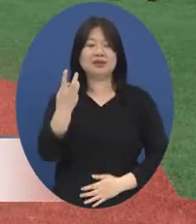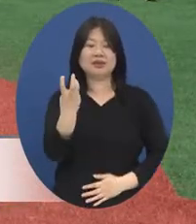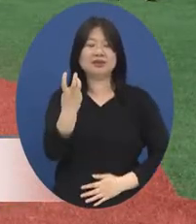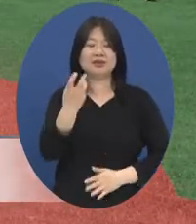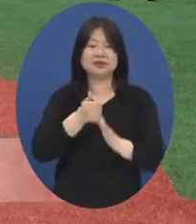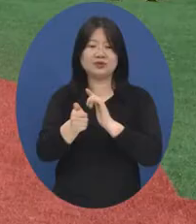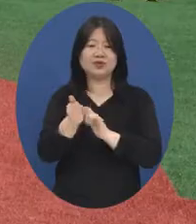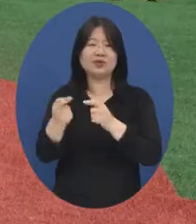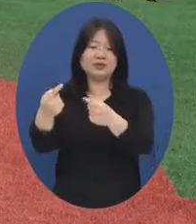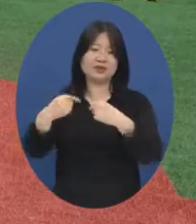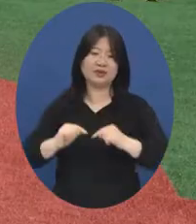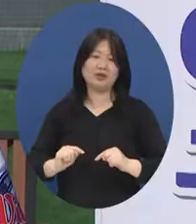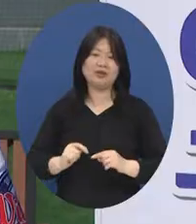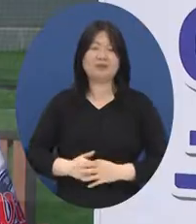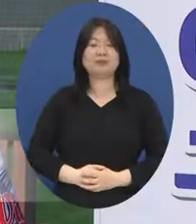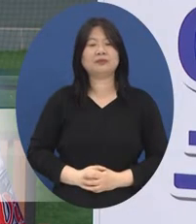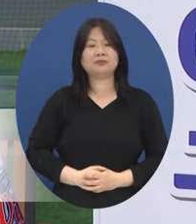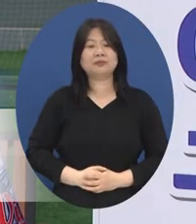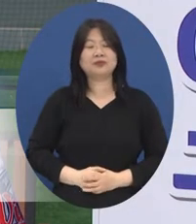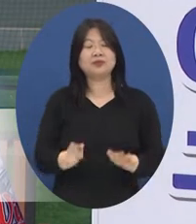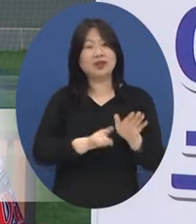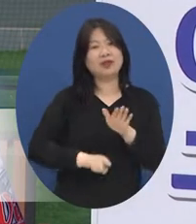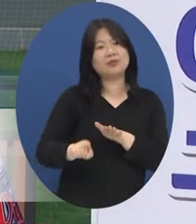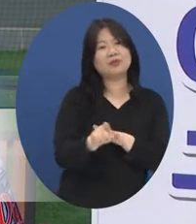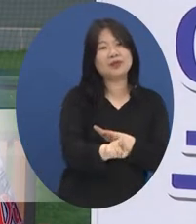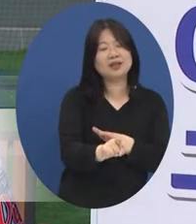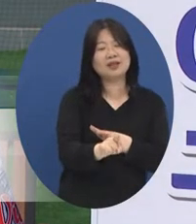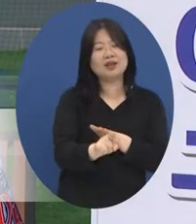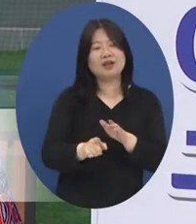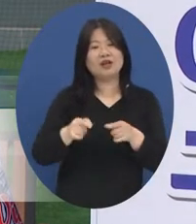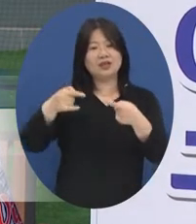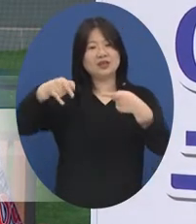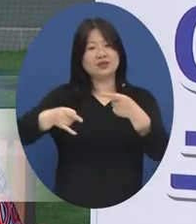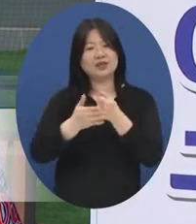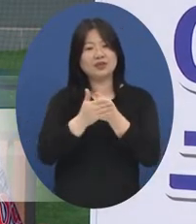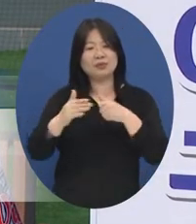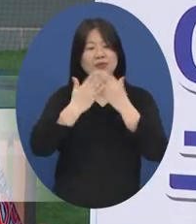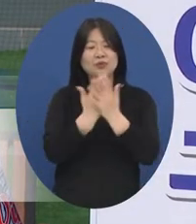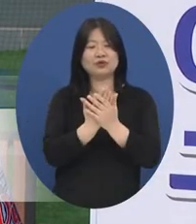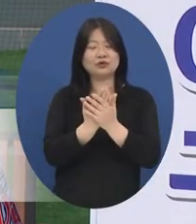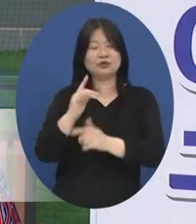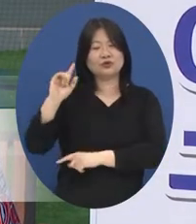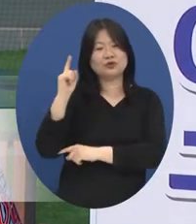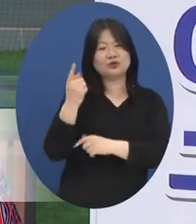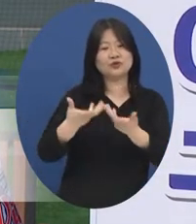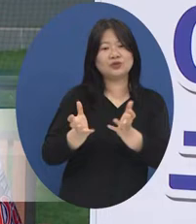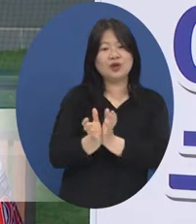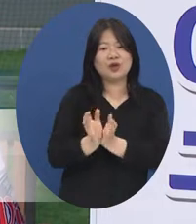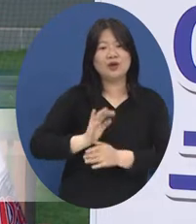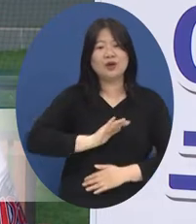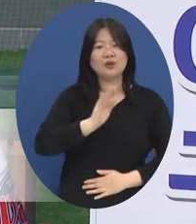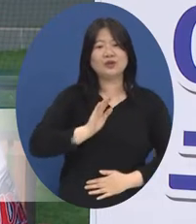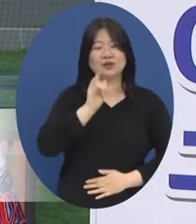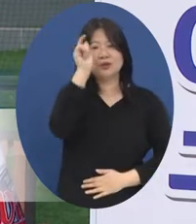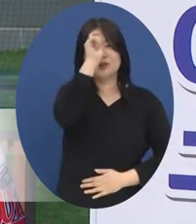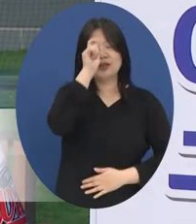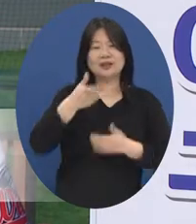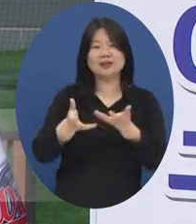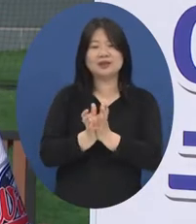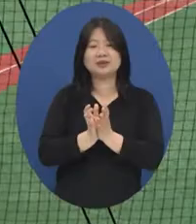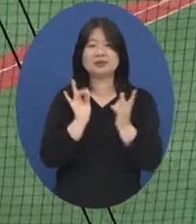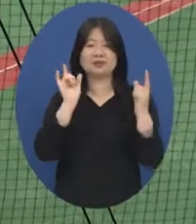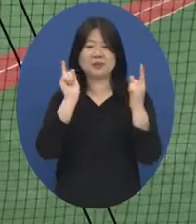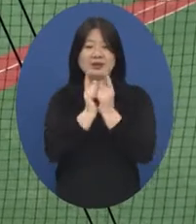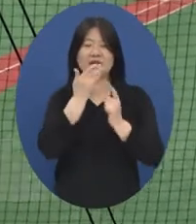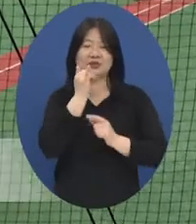명의 선수가 참가합니다. 압도적으로 1위를 해서 모든 구단이 우리 고양 위너스 팀을 볼수 있게 만드는 게